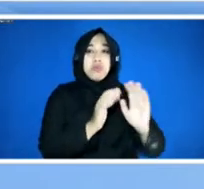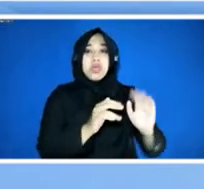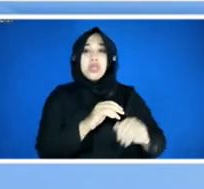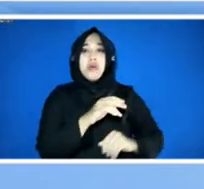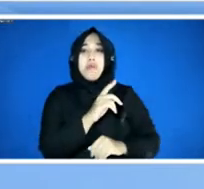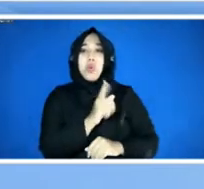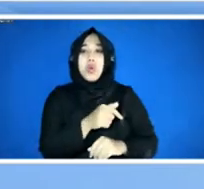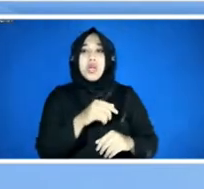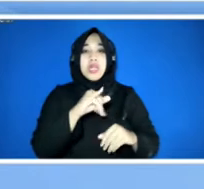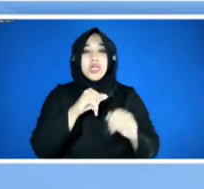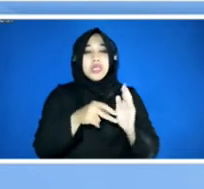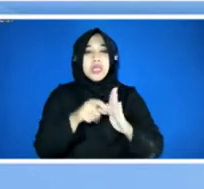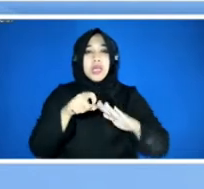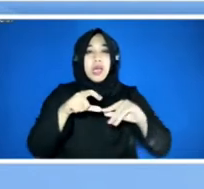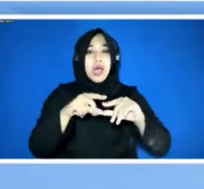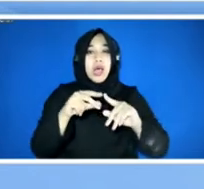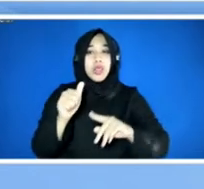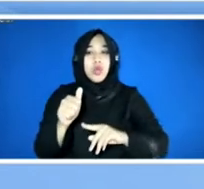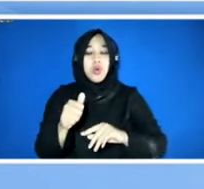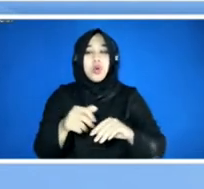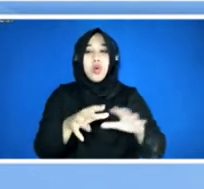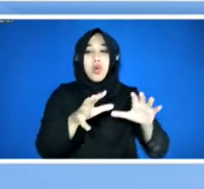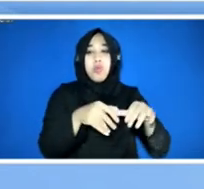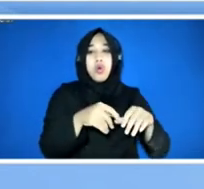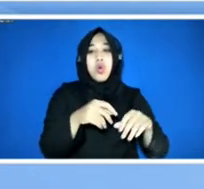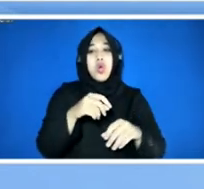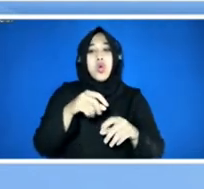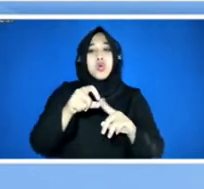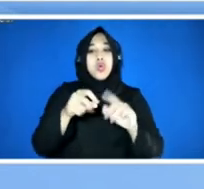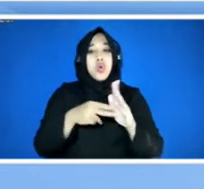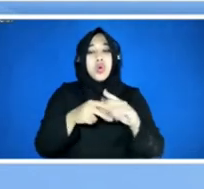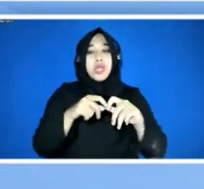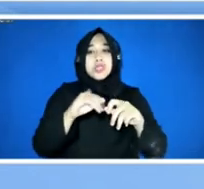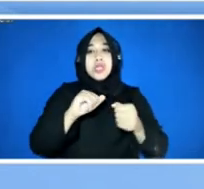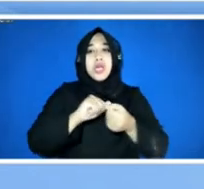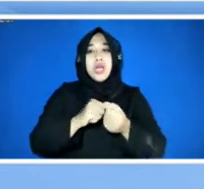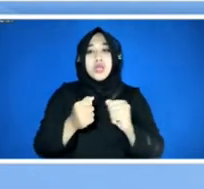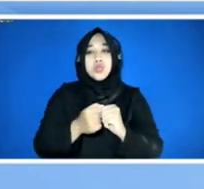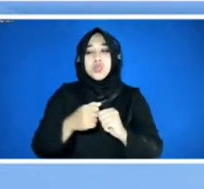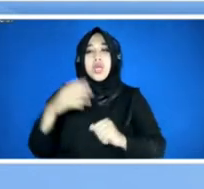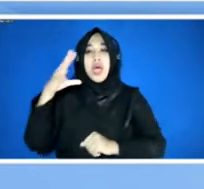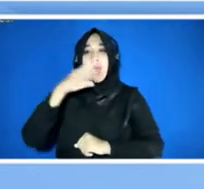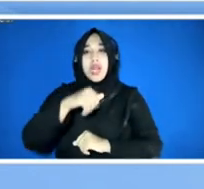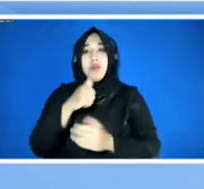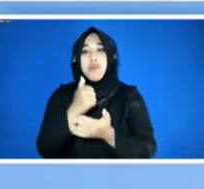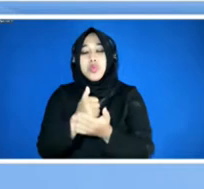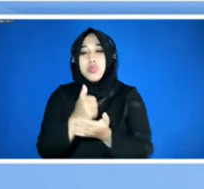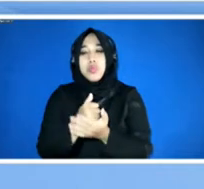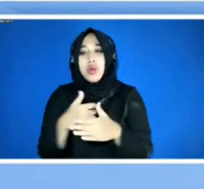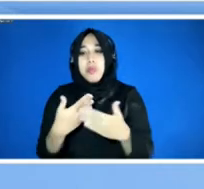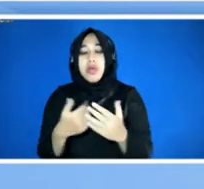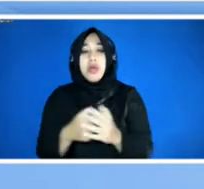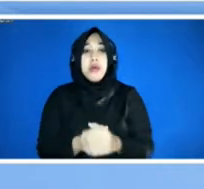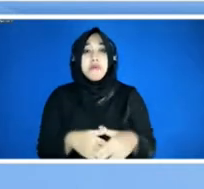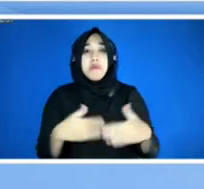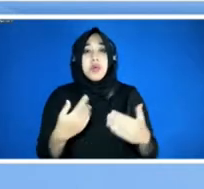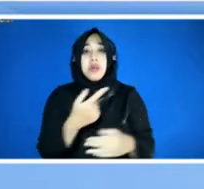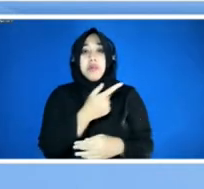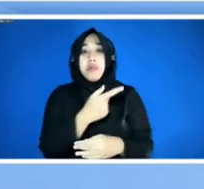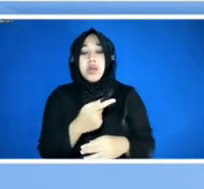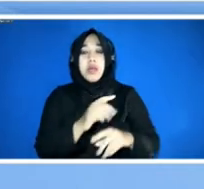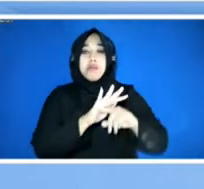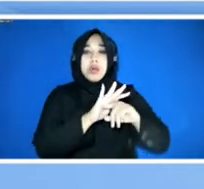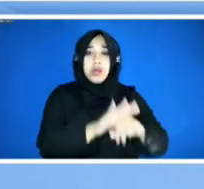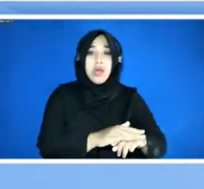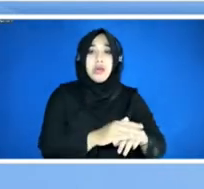indikator atau kategori zonasi melalui kasus harian. Itu sangat terjadi, bagaimana mereka menekan angka kasus dengan